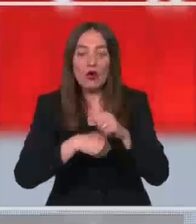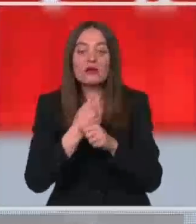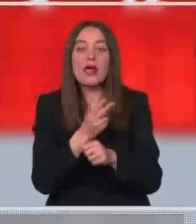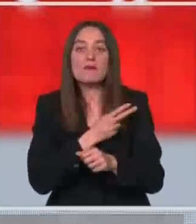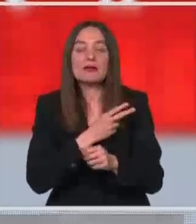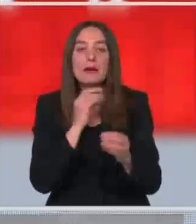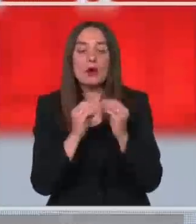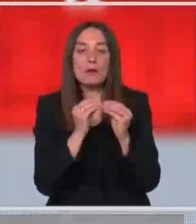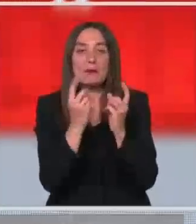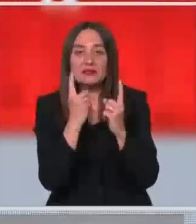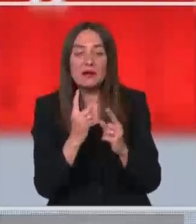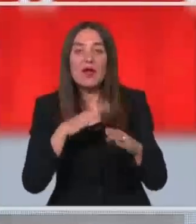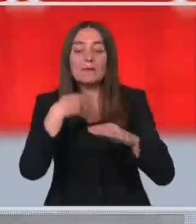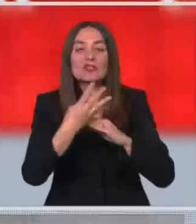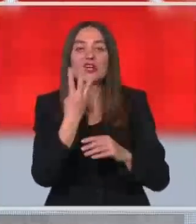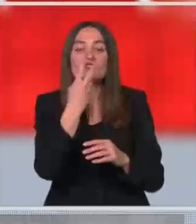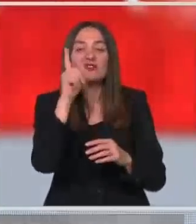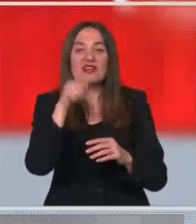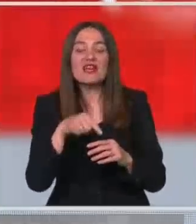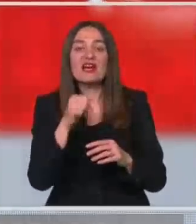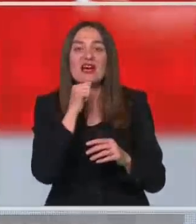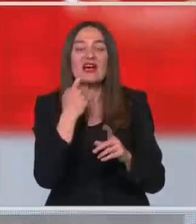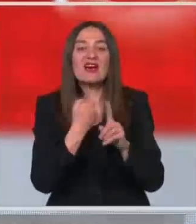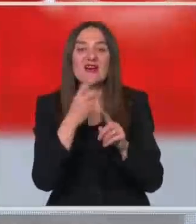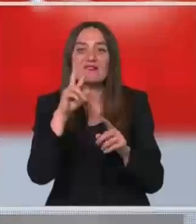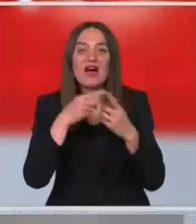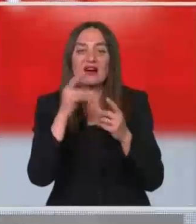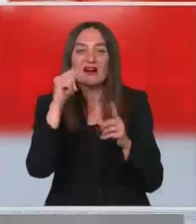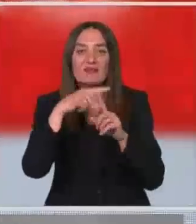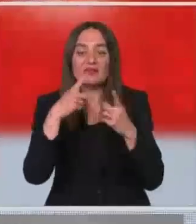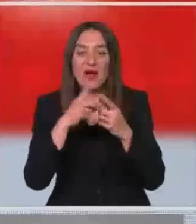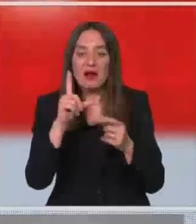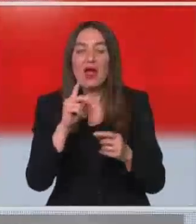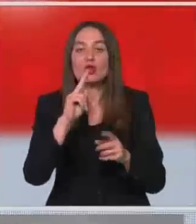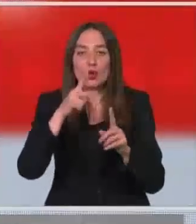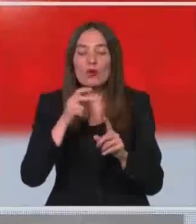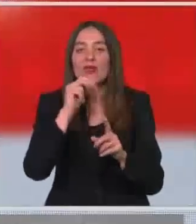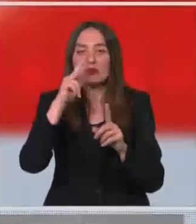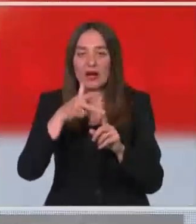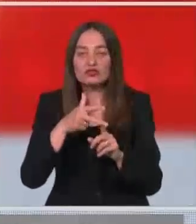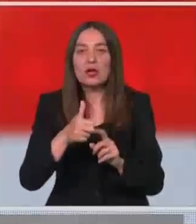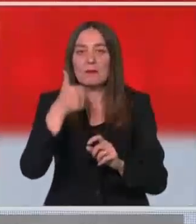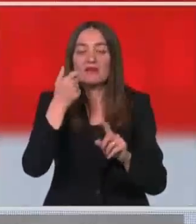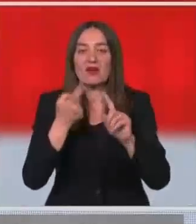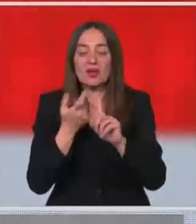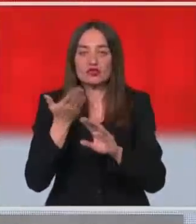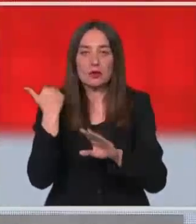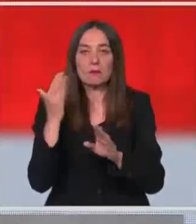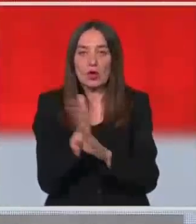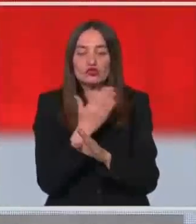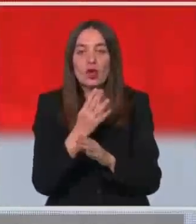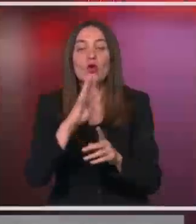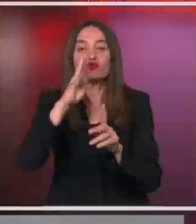problem stagnacije i tek negde u 4. kvartalu mi možemo, odnosno u 2. i 3. kvartalu, pošto je prvi već za nama,